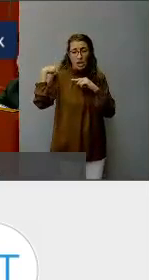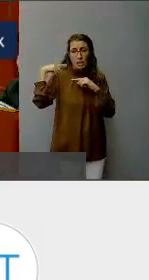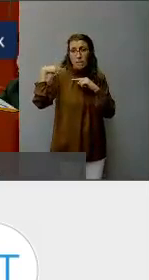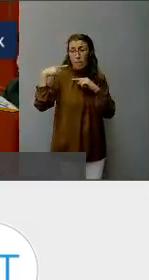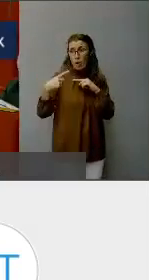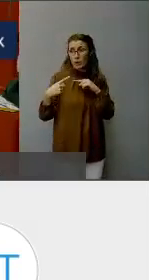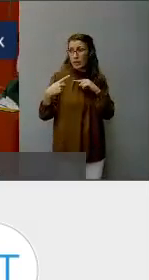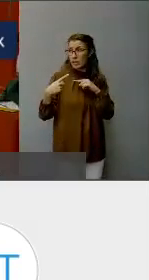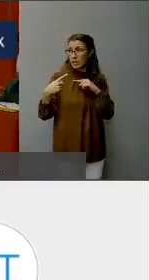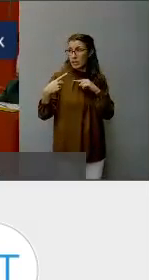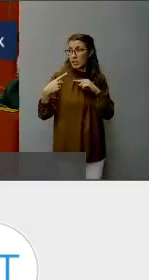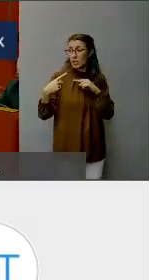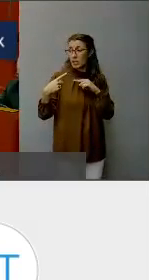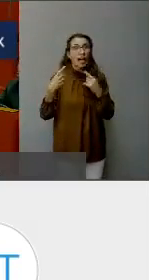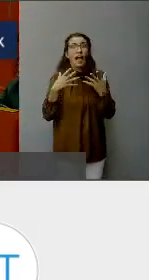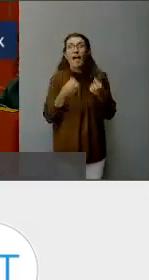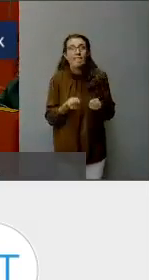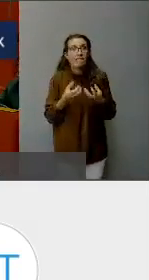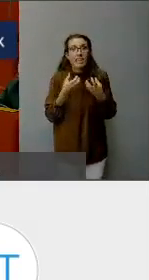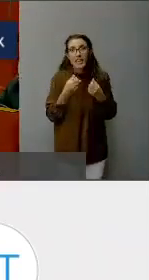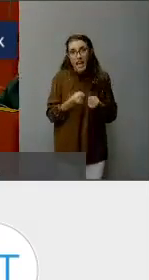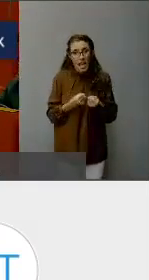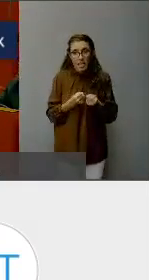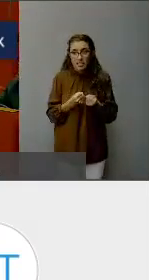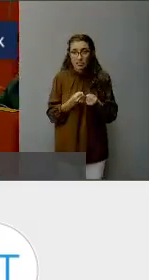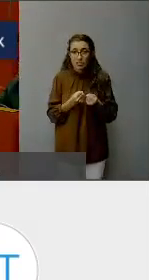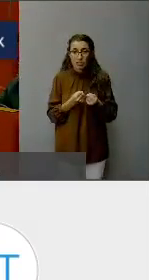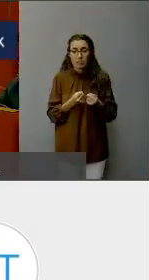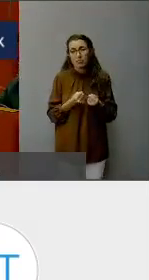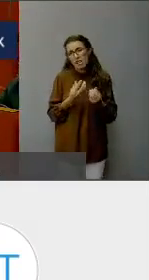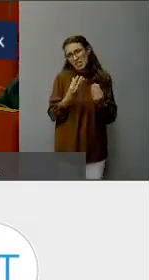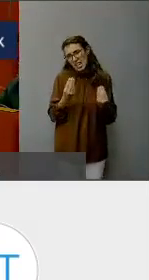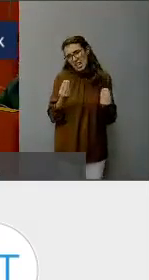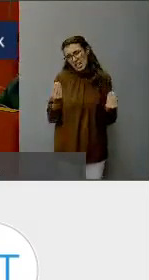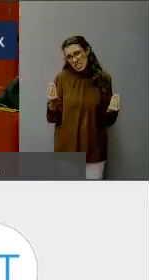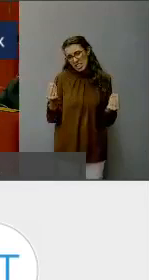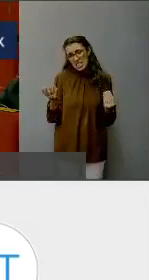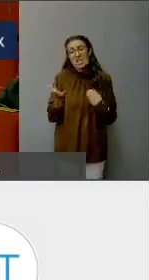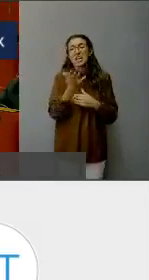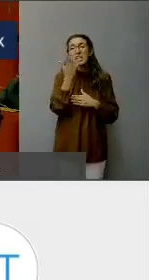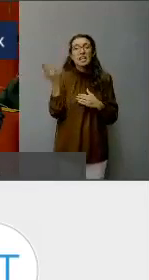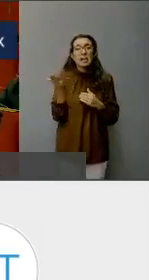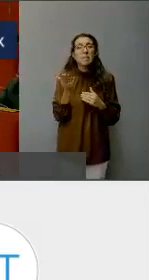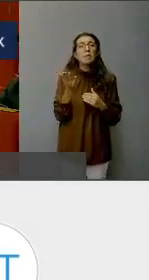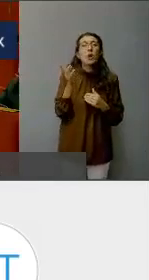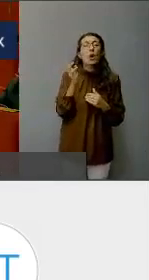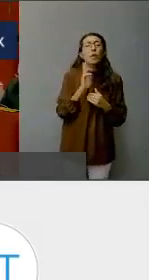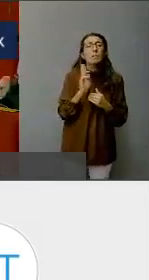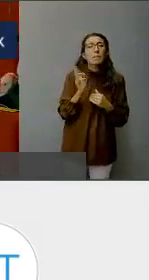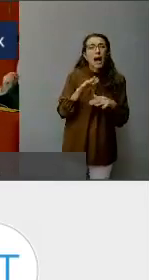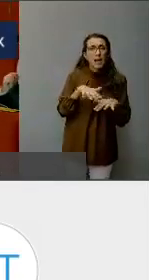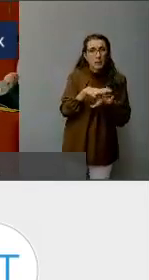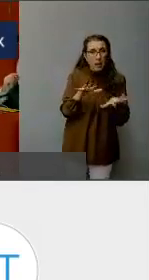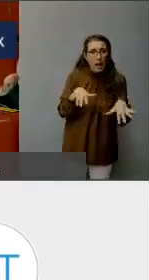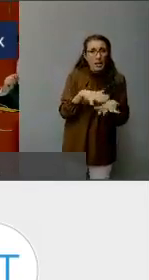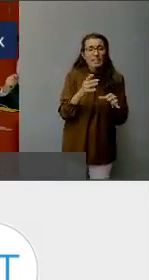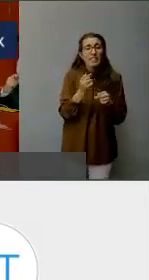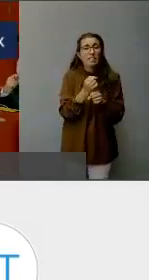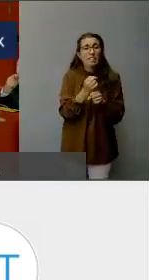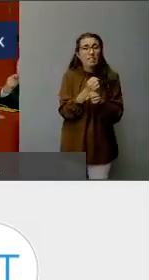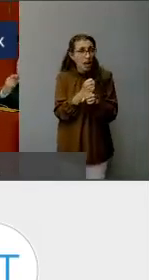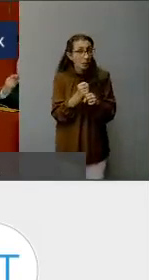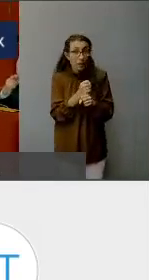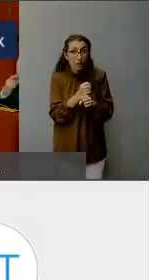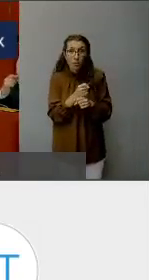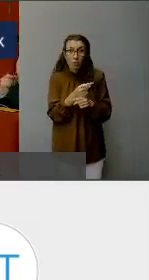essere efficacissimi e profondissimi ne abbiamo tanti bagni marini farmacie ne avete affrontati di di in